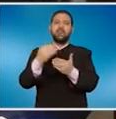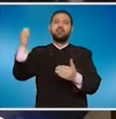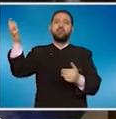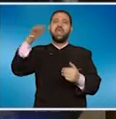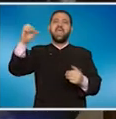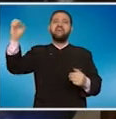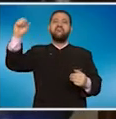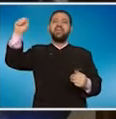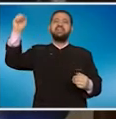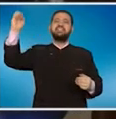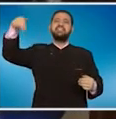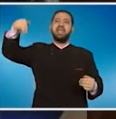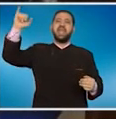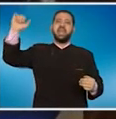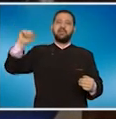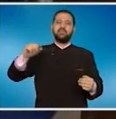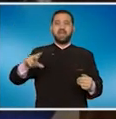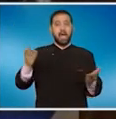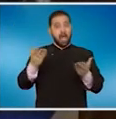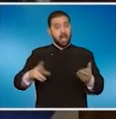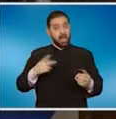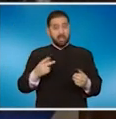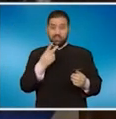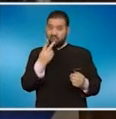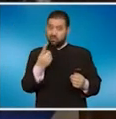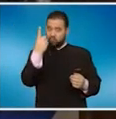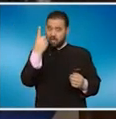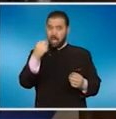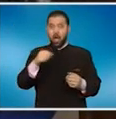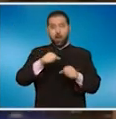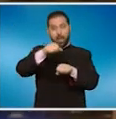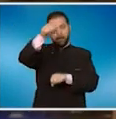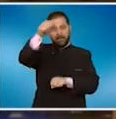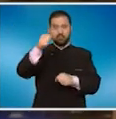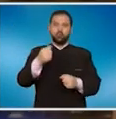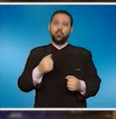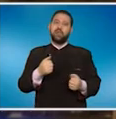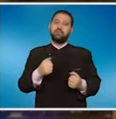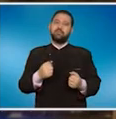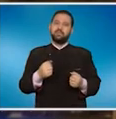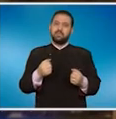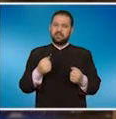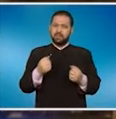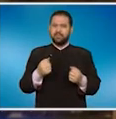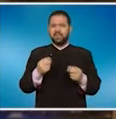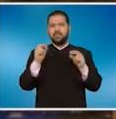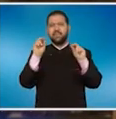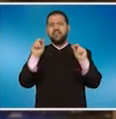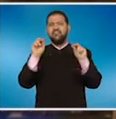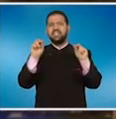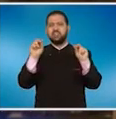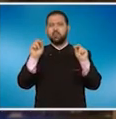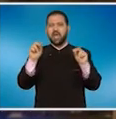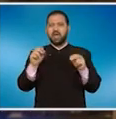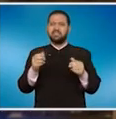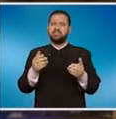Pavel. Epistola către Efeseni este socotită o epistolă a captivității, numită sunt o categorie a unor epistole care au fost scrise, se